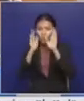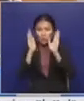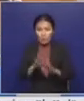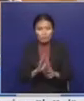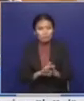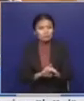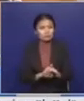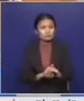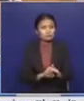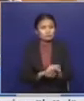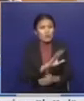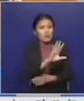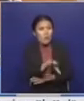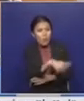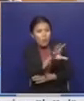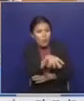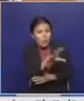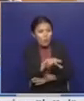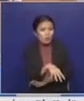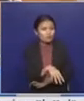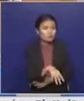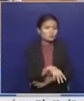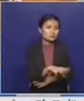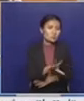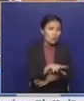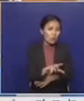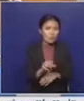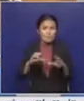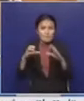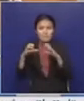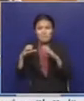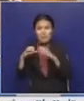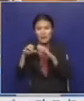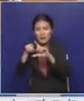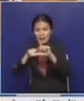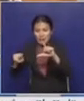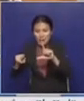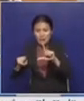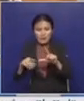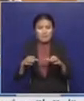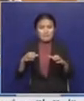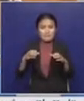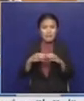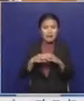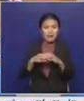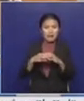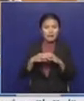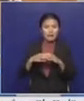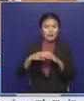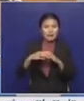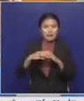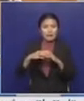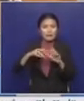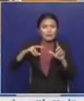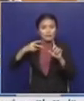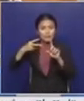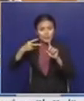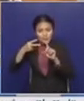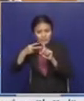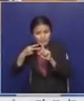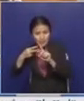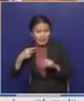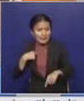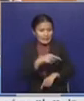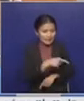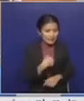การบงการหรือการชักใยของพรรคก้าวไกลหรืออดีตพรรคอนาคตใหม่ไปถึงศัตรูต่าง